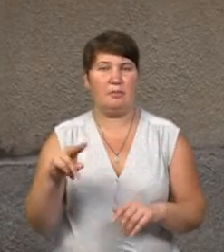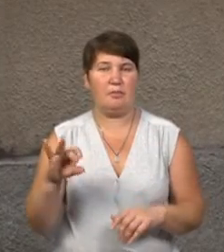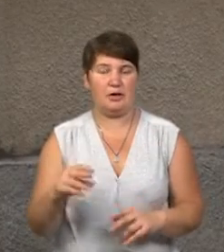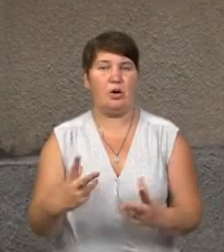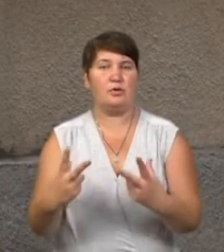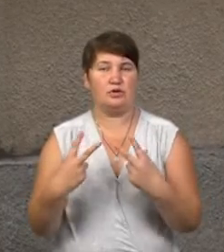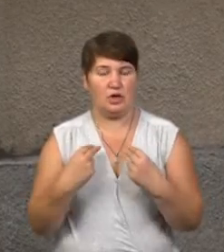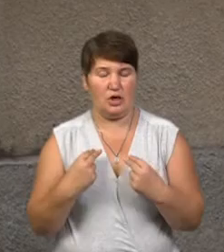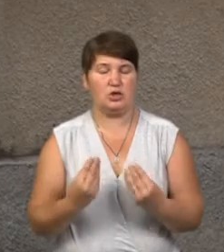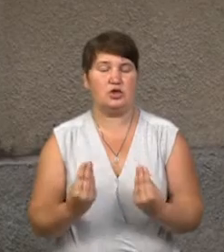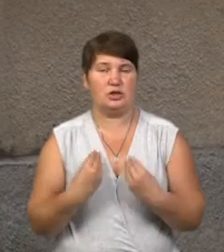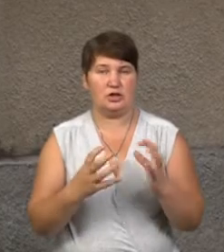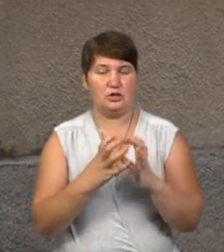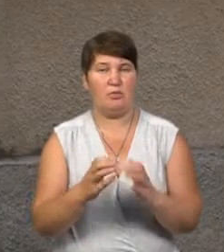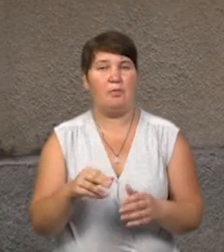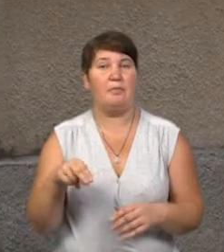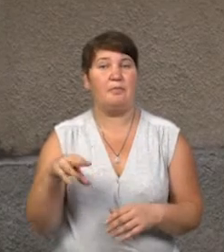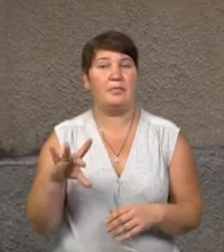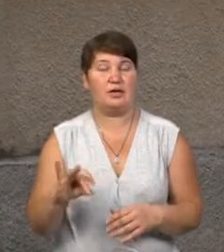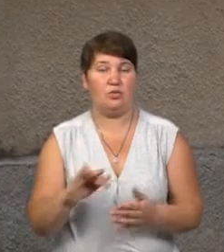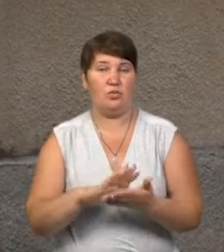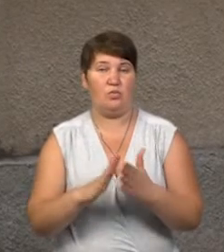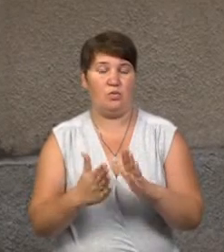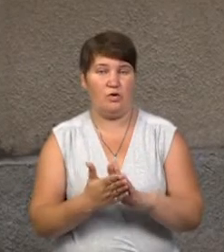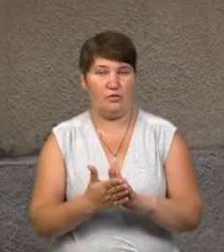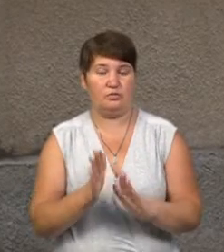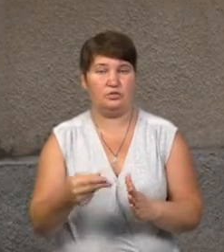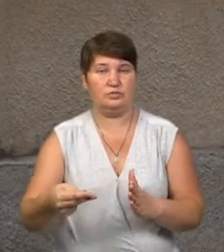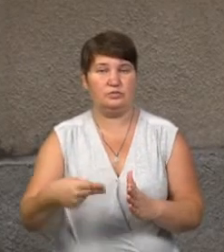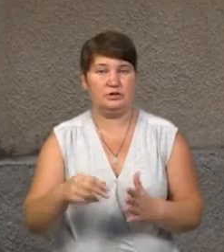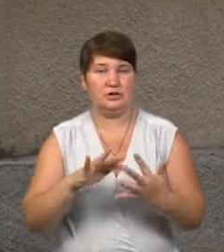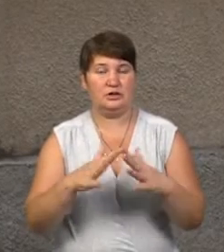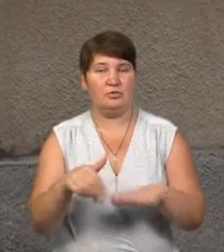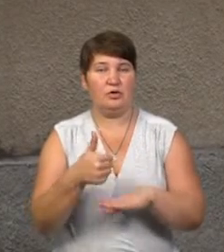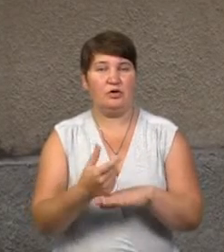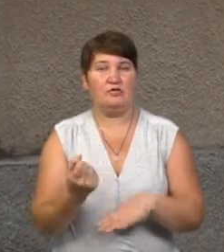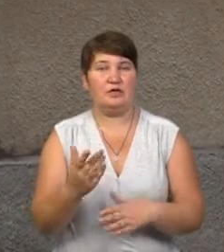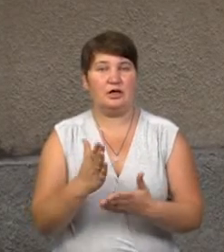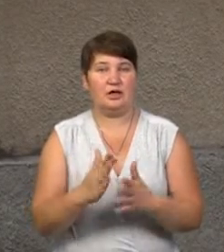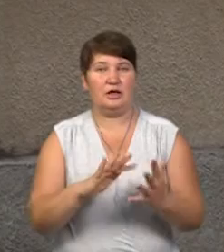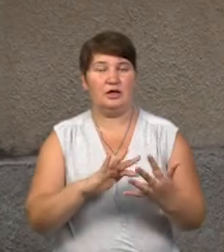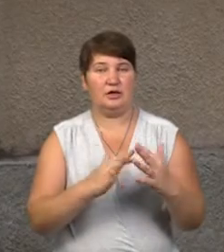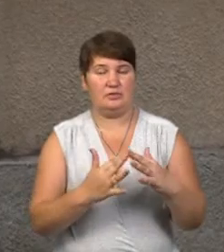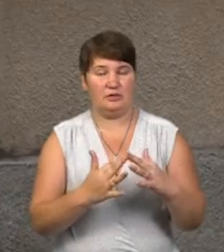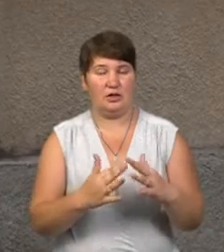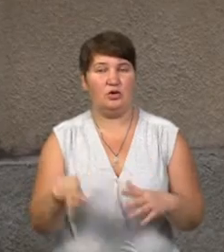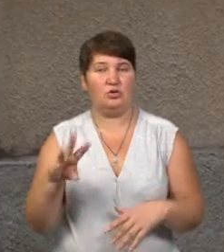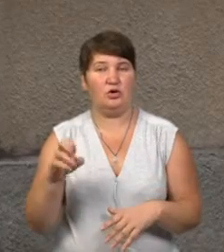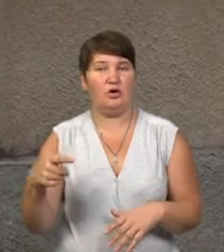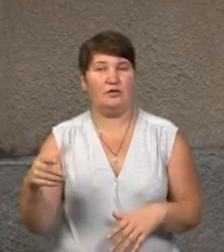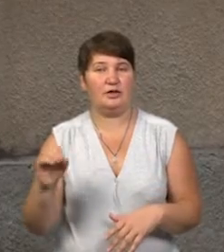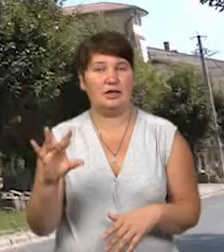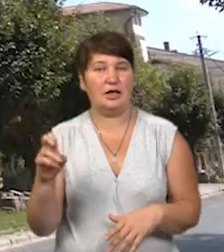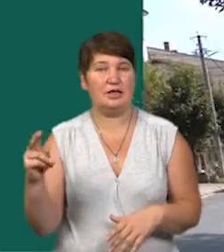при умові, що будуть заключені договори з сільськими головами, звідки є маршрути. Це село Довге, село Стриганці, звідки